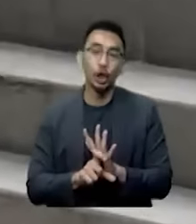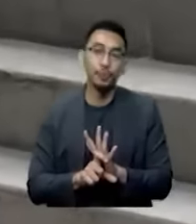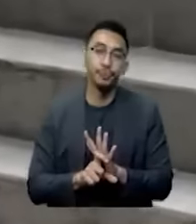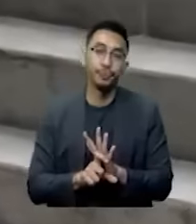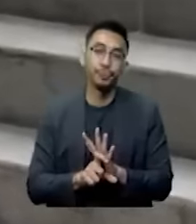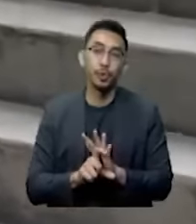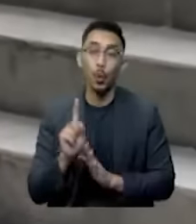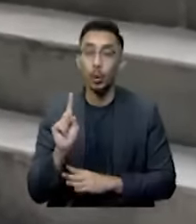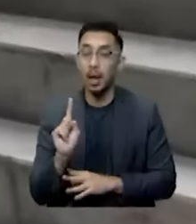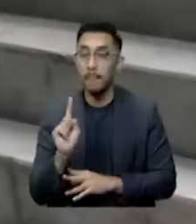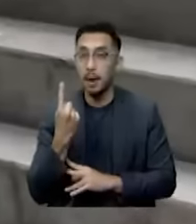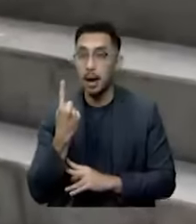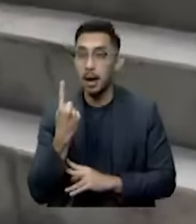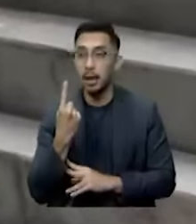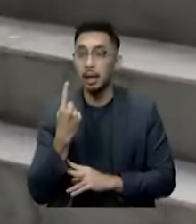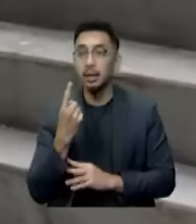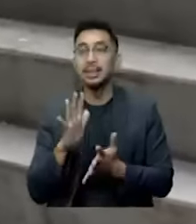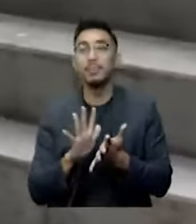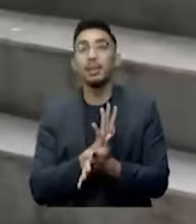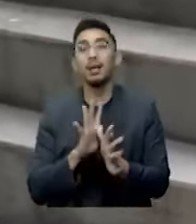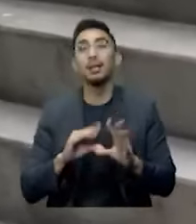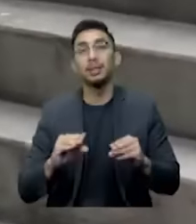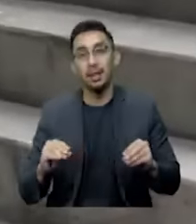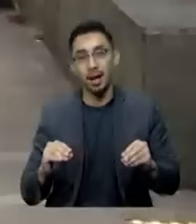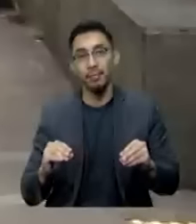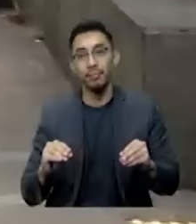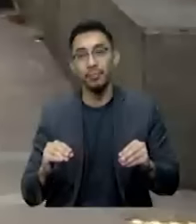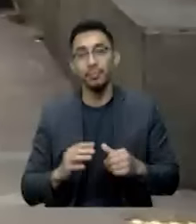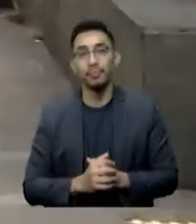utama sih ke peluang kerja ya. Peluang kerja,